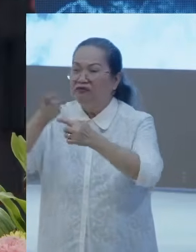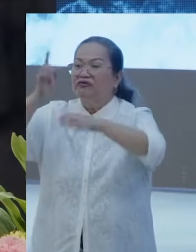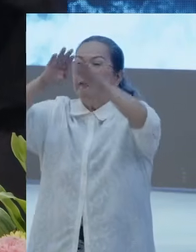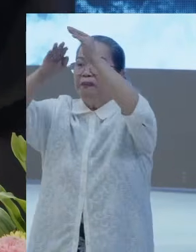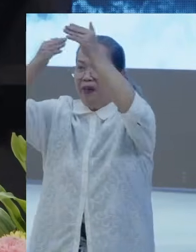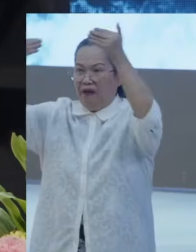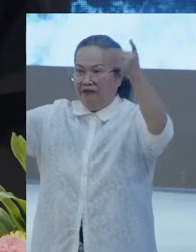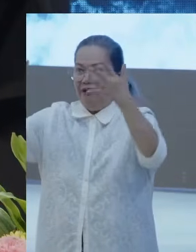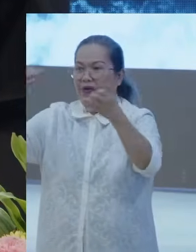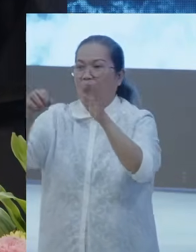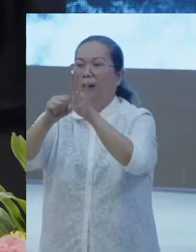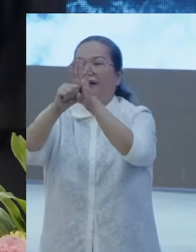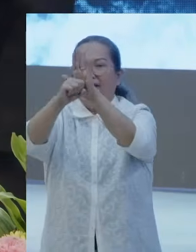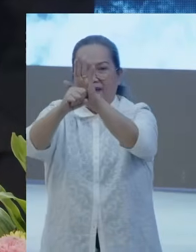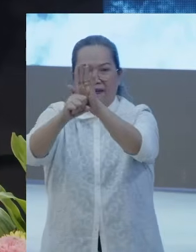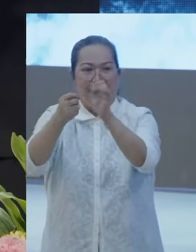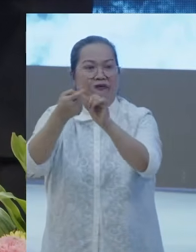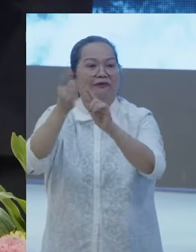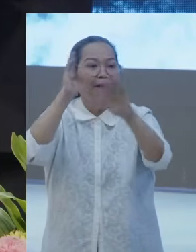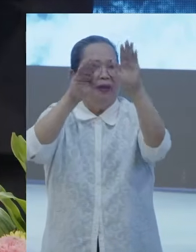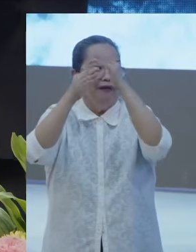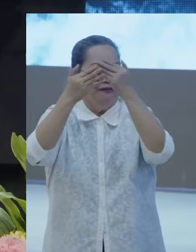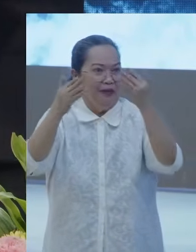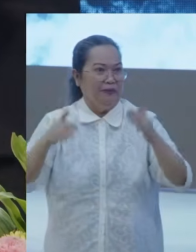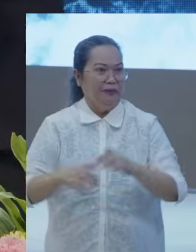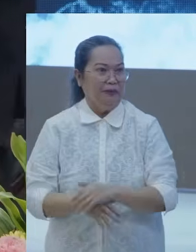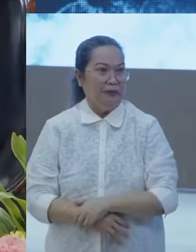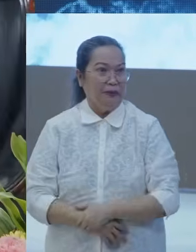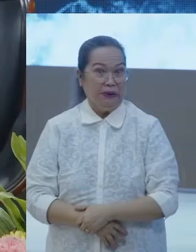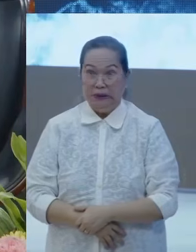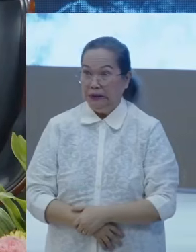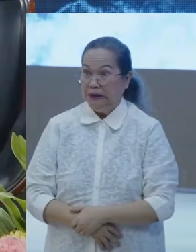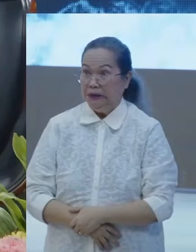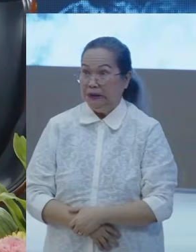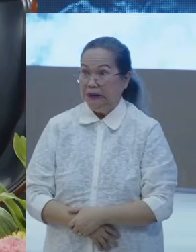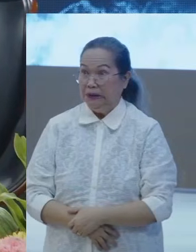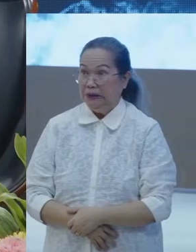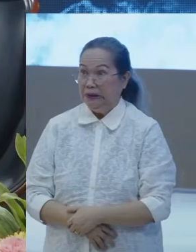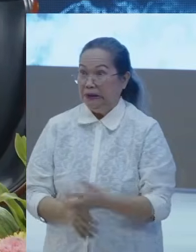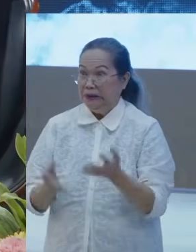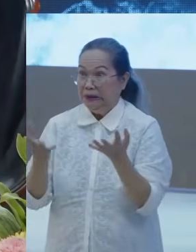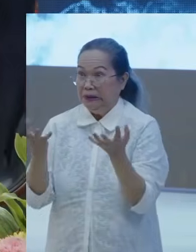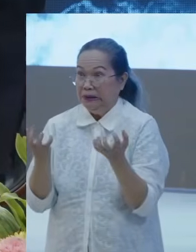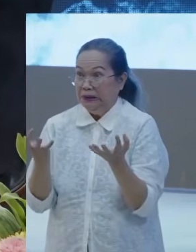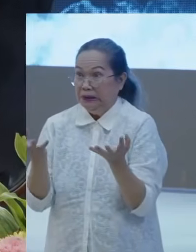namin ng isang sign from heaven. Yun ang kanilang hinihingi.